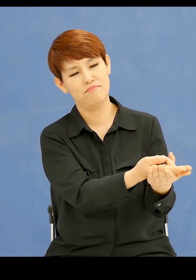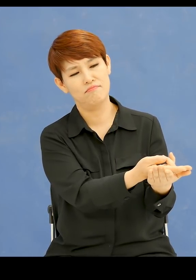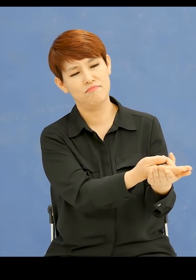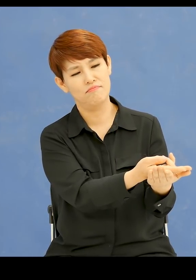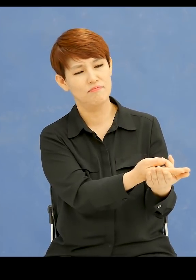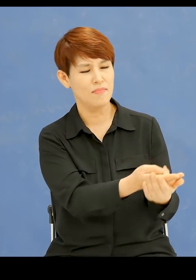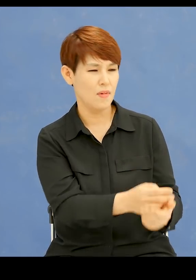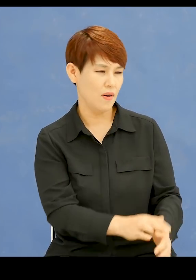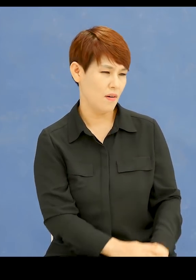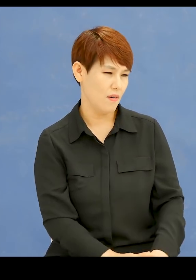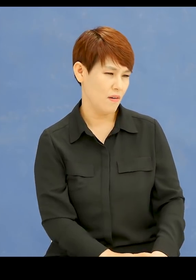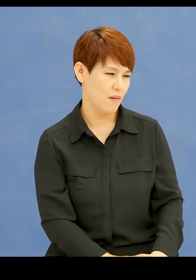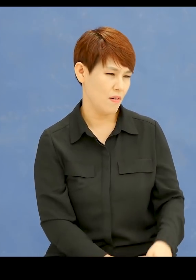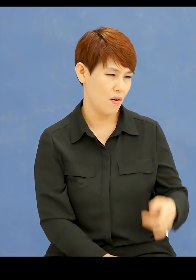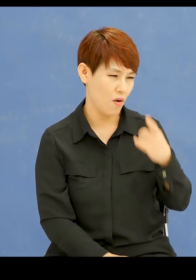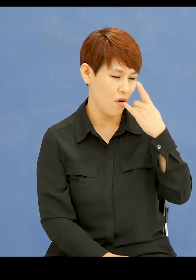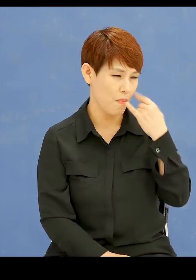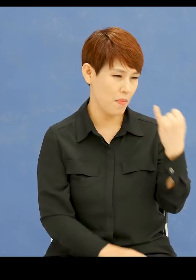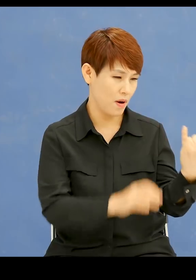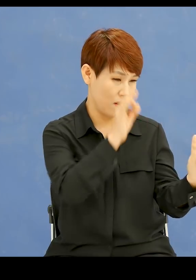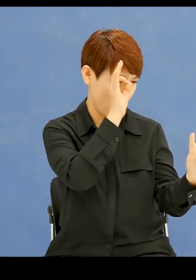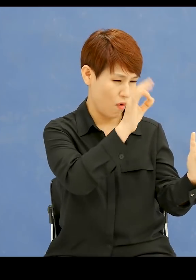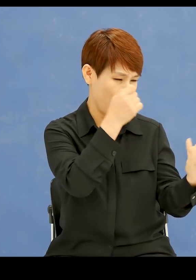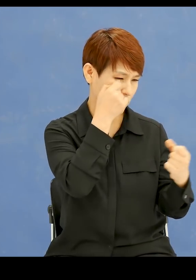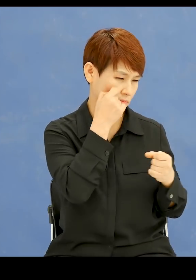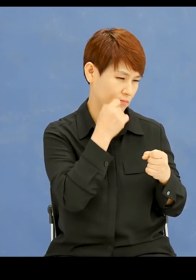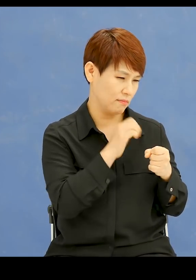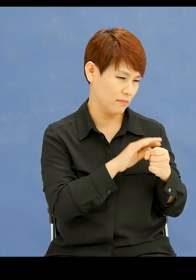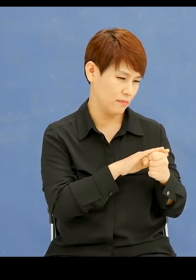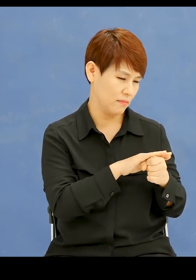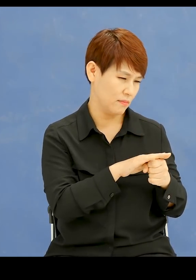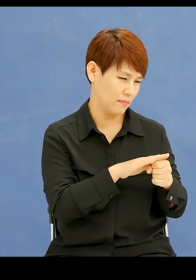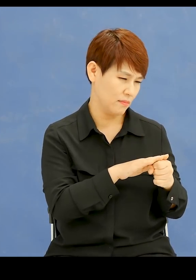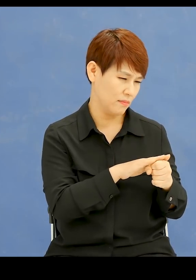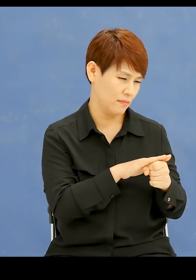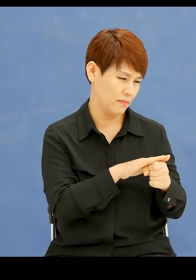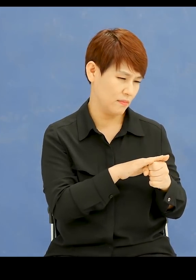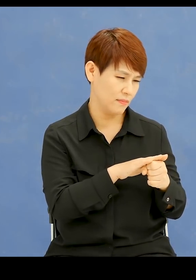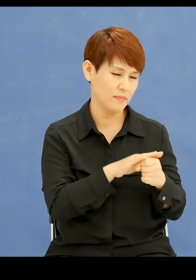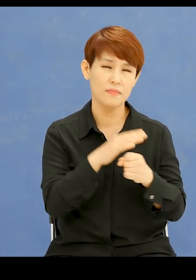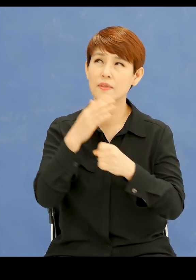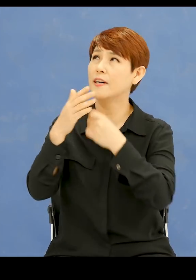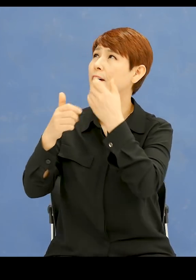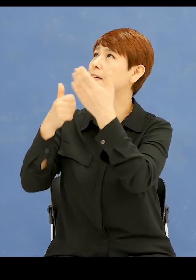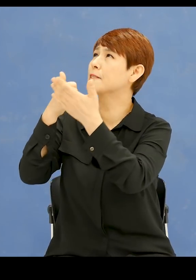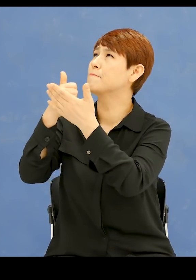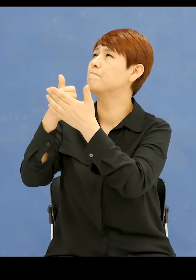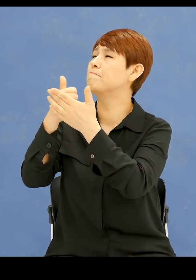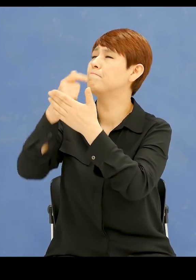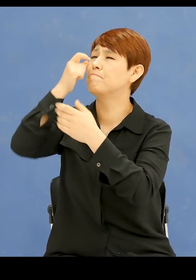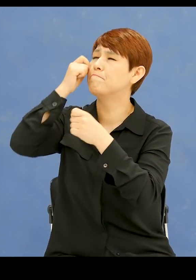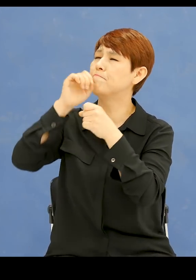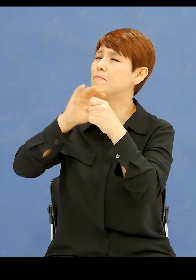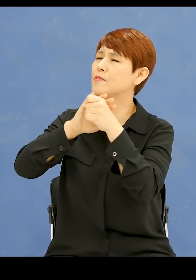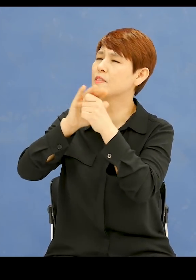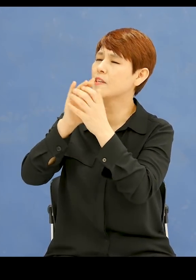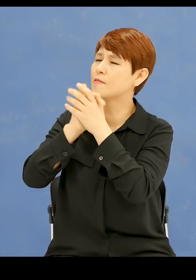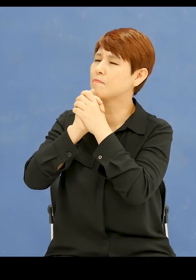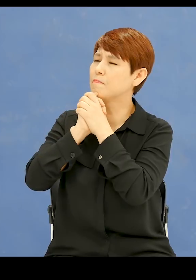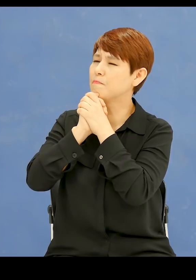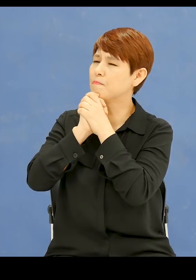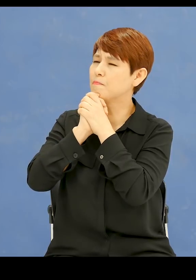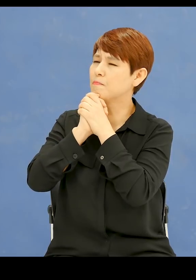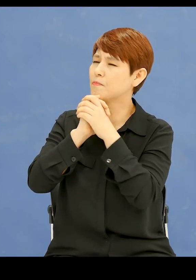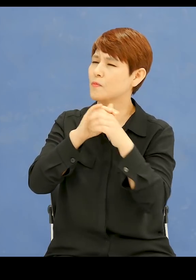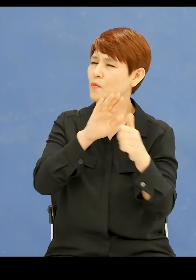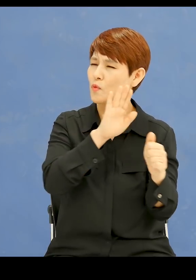어머니가 너무 이제 극률하게 보이니까 우리 어머니 불쌍히 여겨주세요. 기도를 해야 되는데 사실은 어머니가 맨정신으로